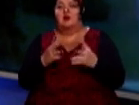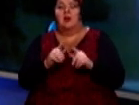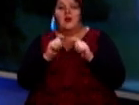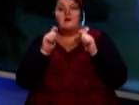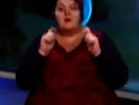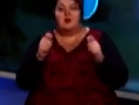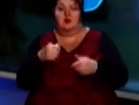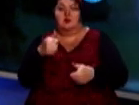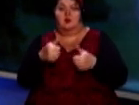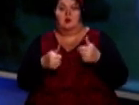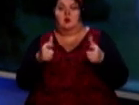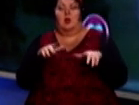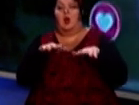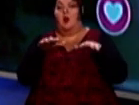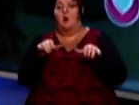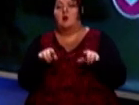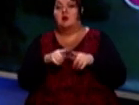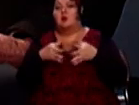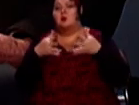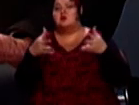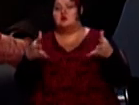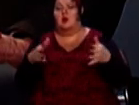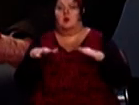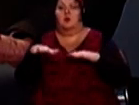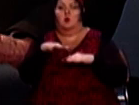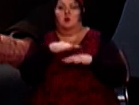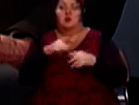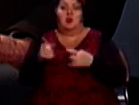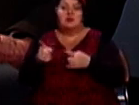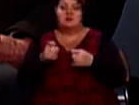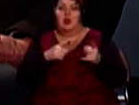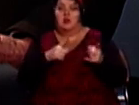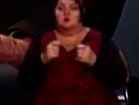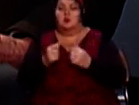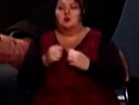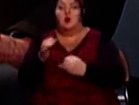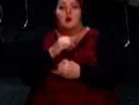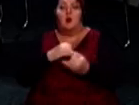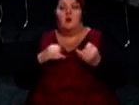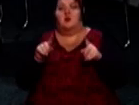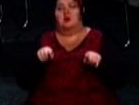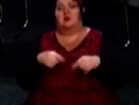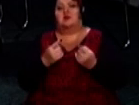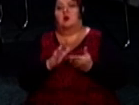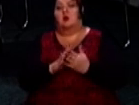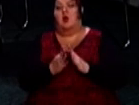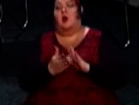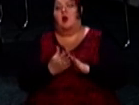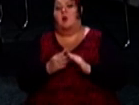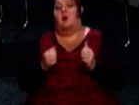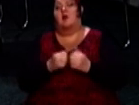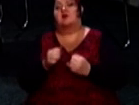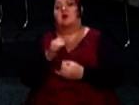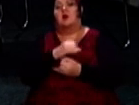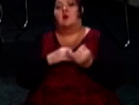який охоплював би таку широку аудиторію, залучав до обговорення, створення умов, потім до